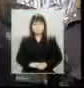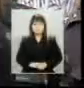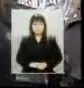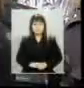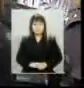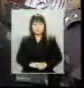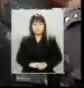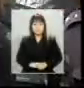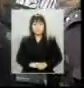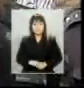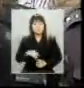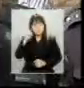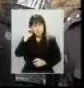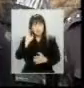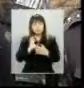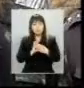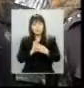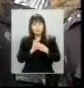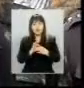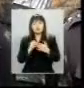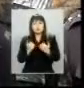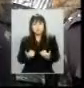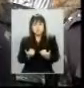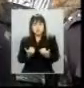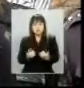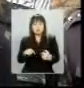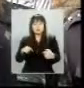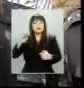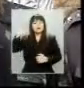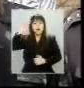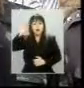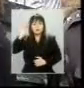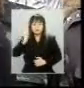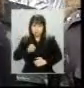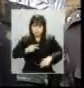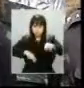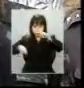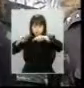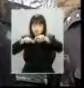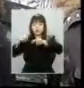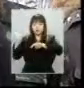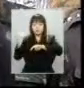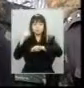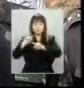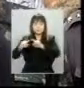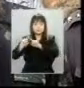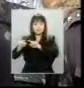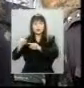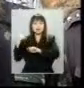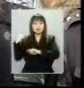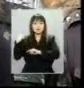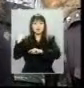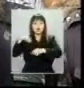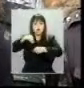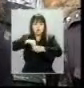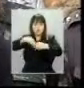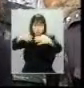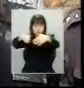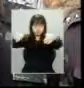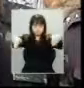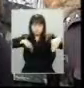ที่เป็นห่วงอย่างนึงก็คือในขณะที่ฝ่ายความมั่นคงต้องไปดูแลก็คือในการควบคุมคนให้อยู่ในพื้นที่นะ